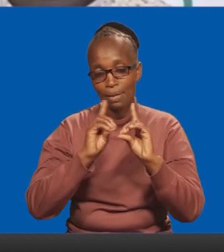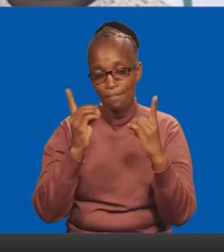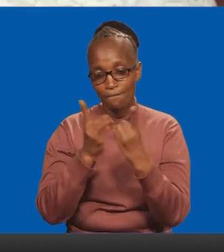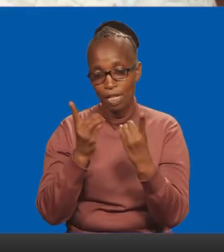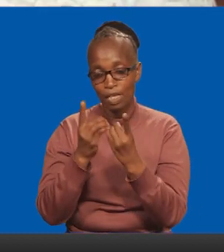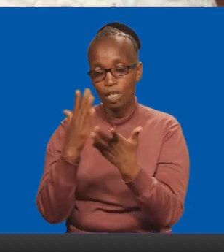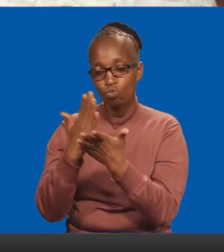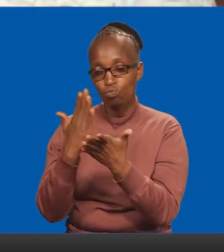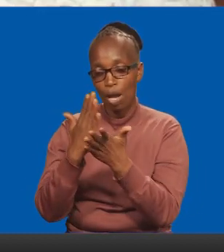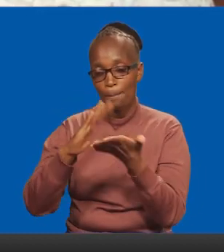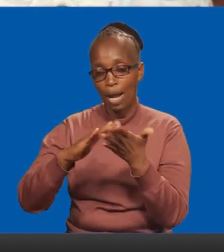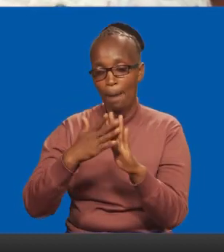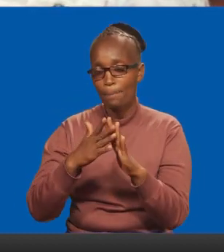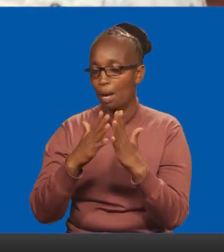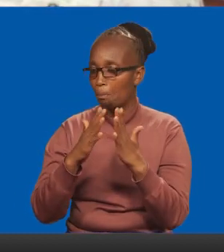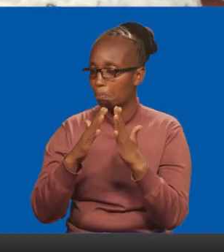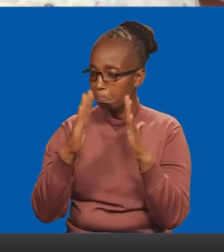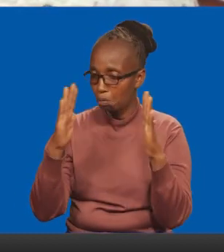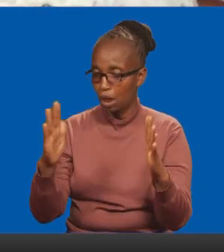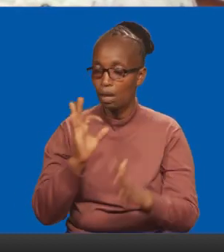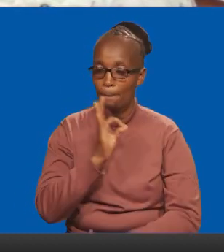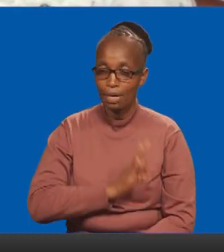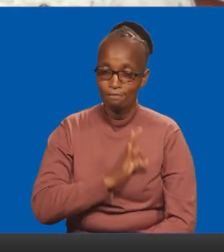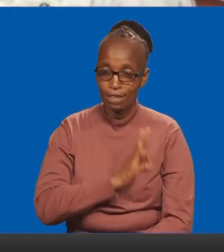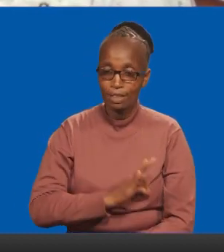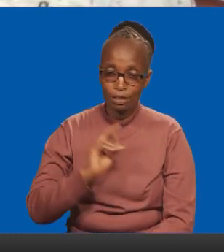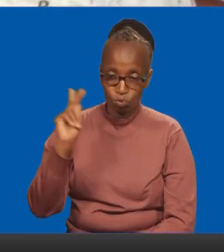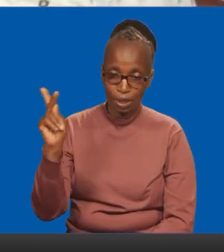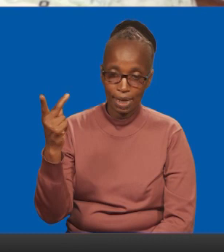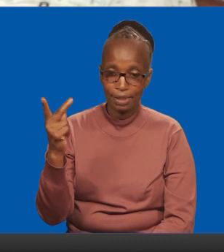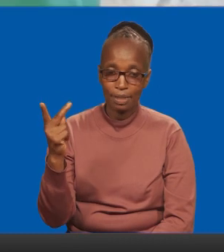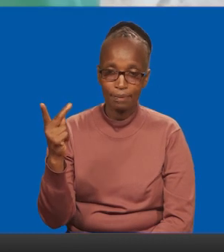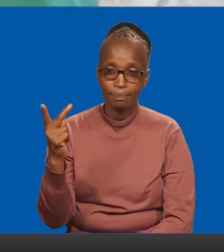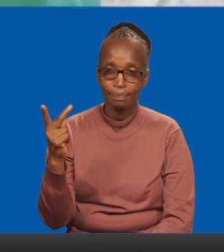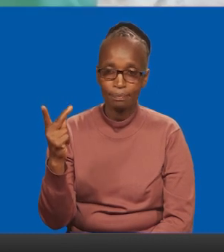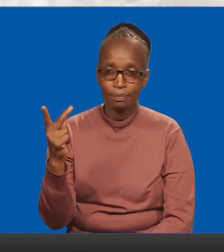Sekta ya utalii ikiwa ya msaada mkubwa katika kuchangia kifedha kwenye hazina ya kitaifa.